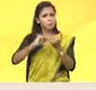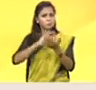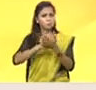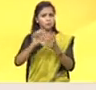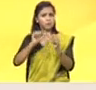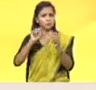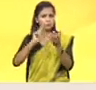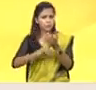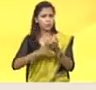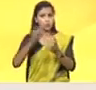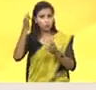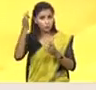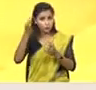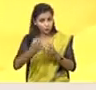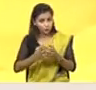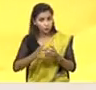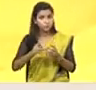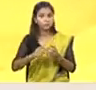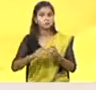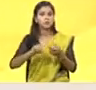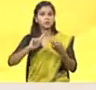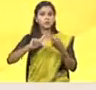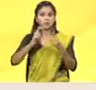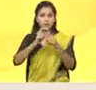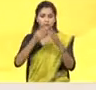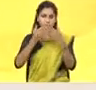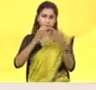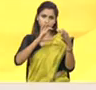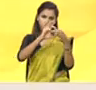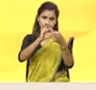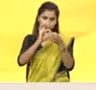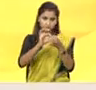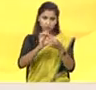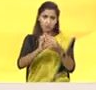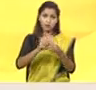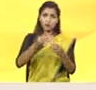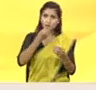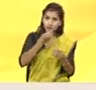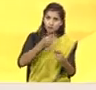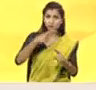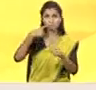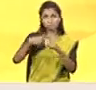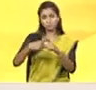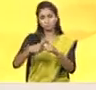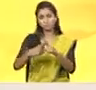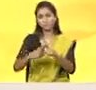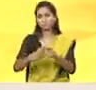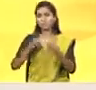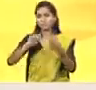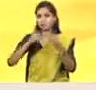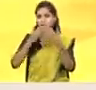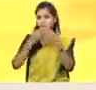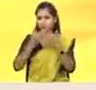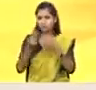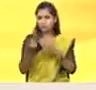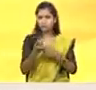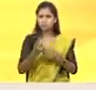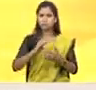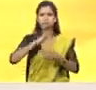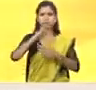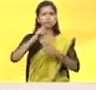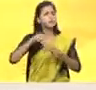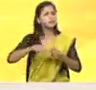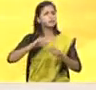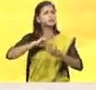से भी जोड़ा गया है। पोषण भी, पढ़ाई भी। इस अभियान के द्वारा बच्चों